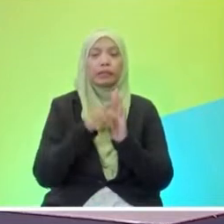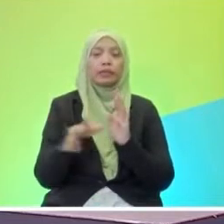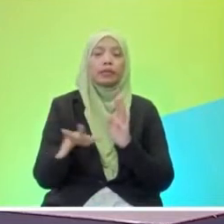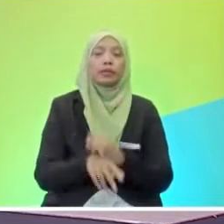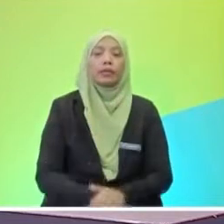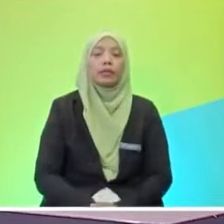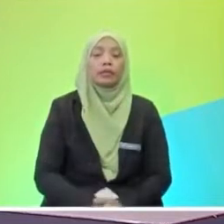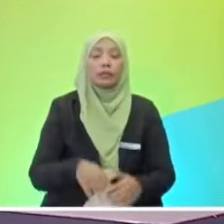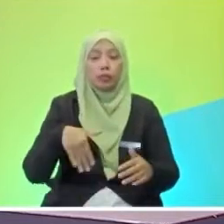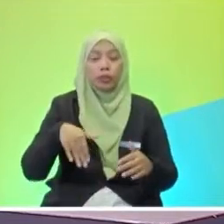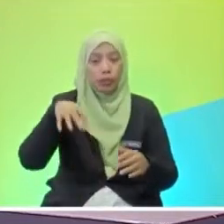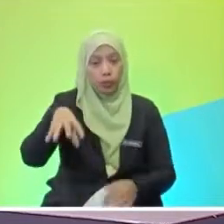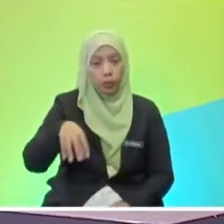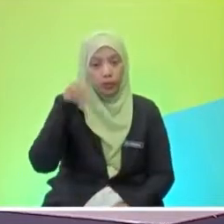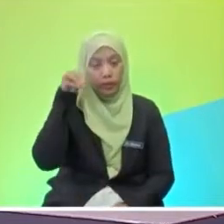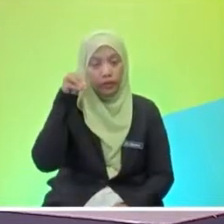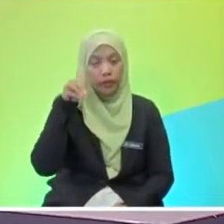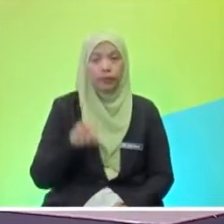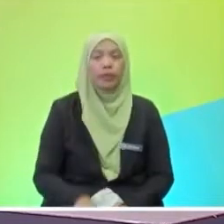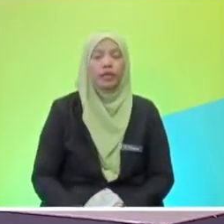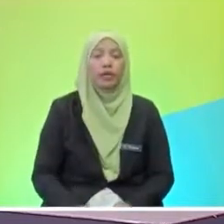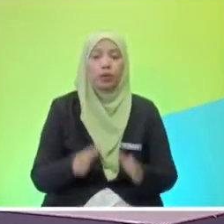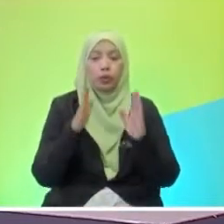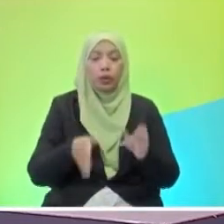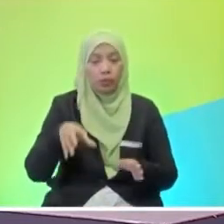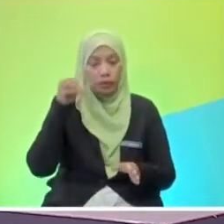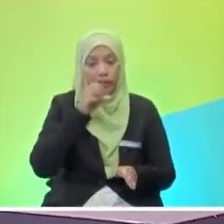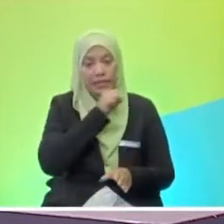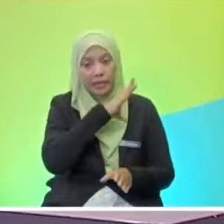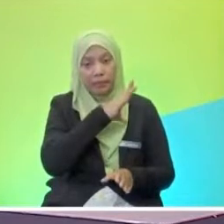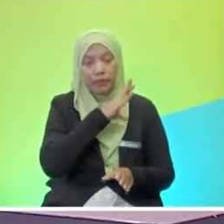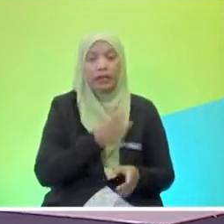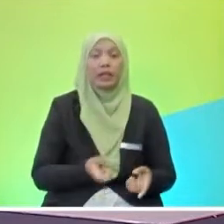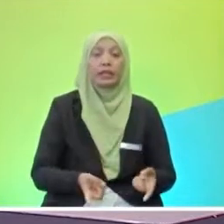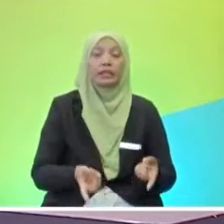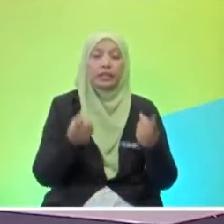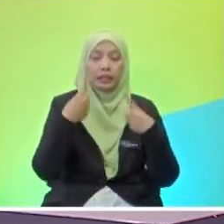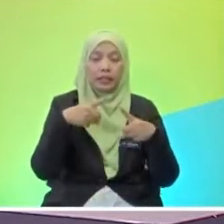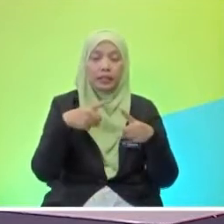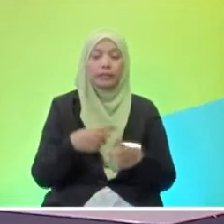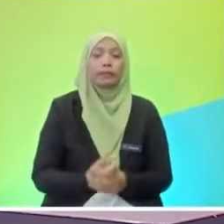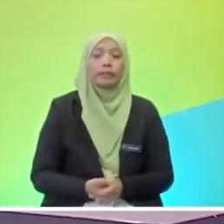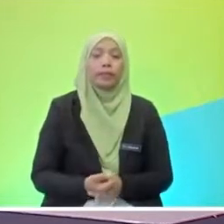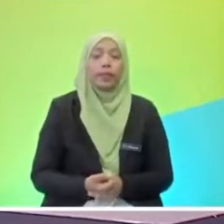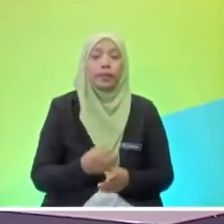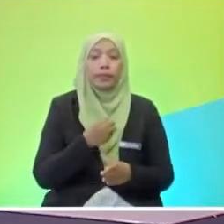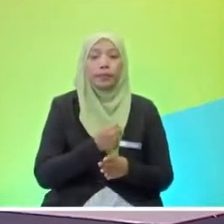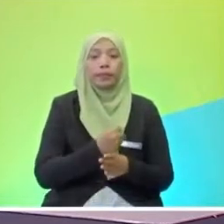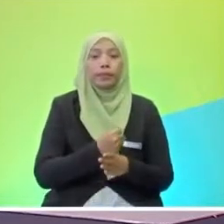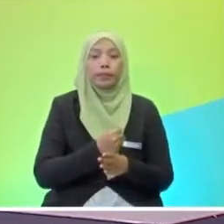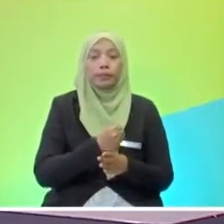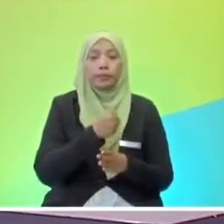dikutip maknanya sebelum mau ngangkut sampah datang sebelum antar ke pusat pemindahan atau pelupusan biasanya dia